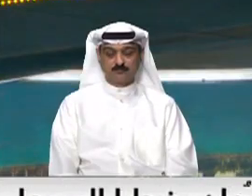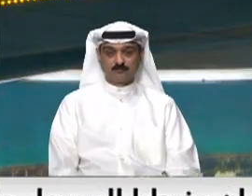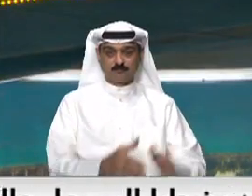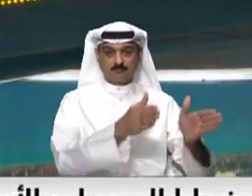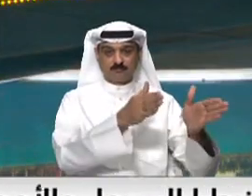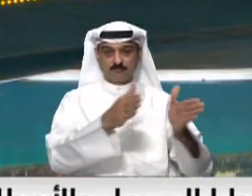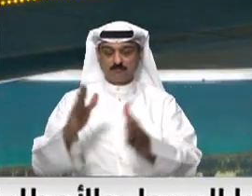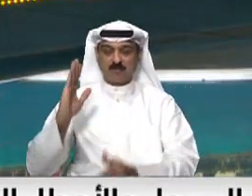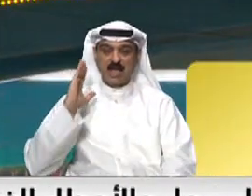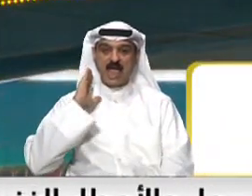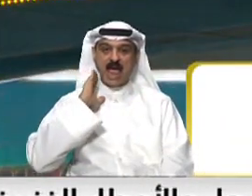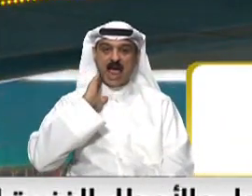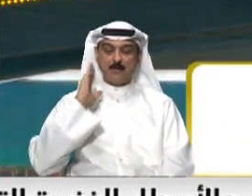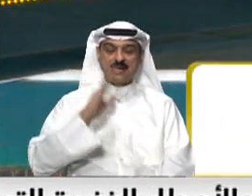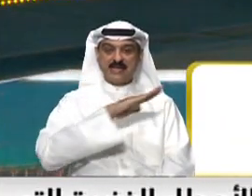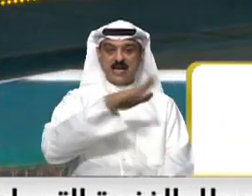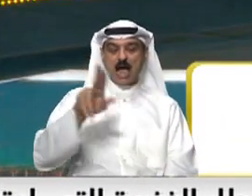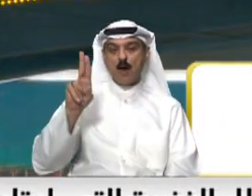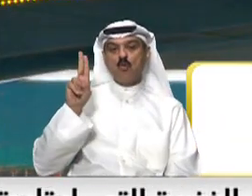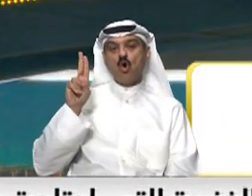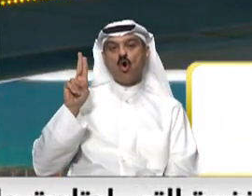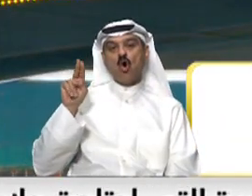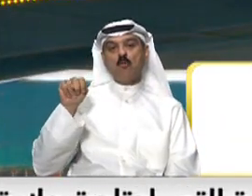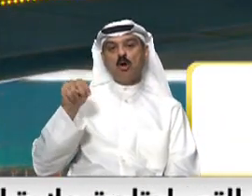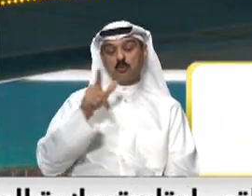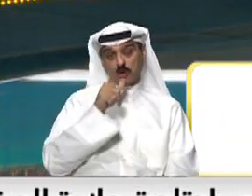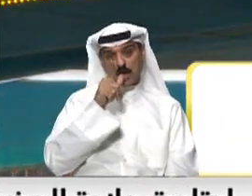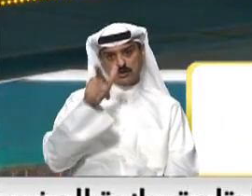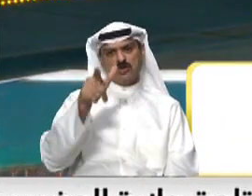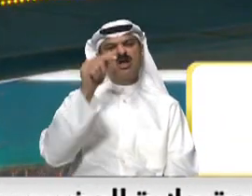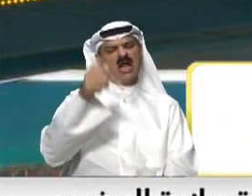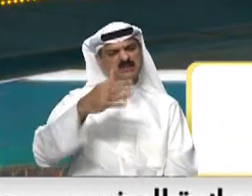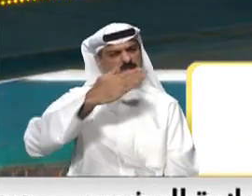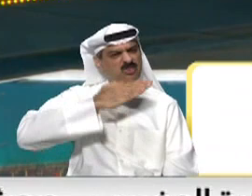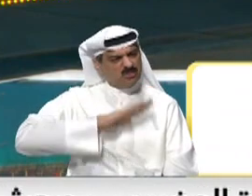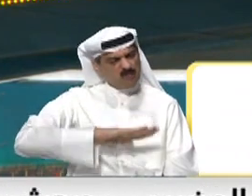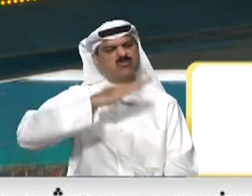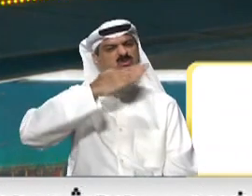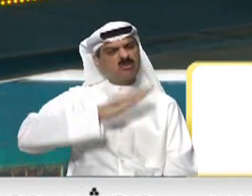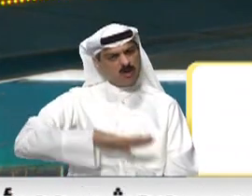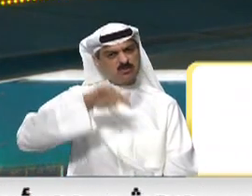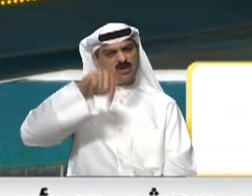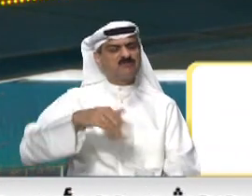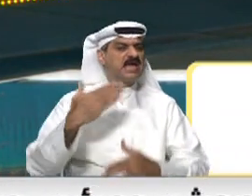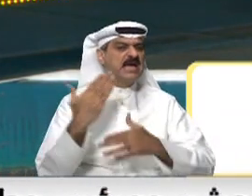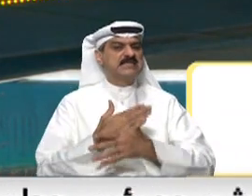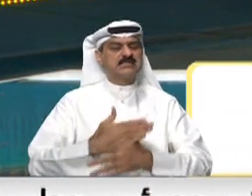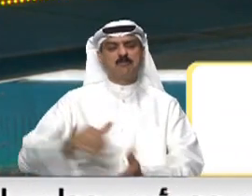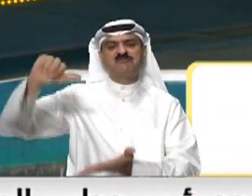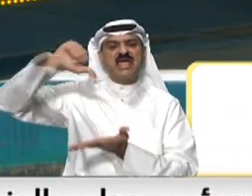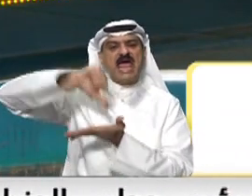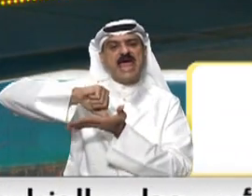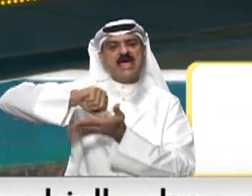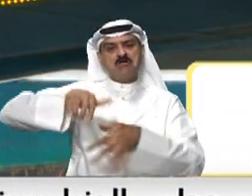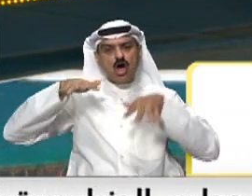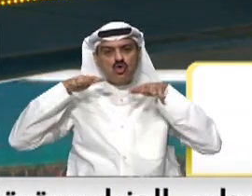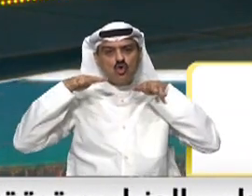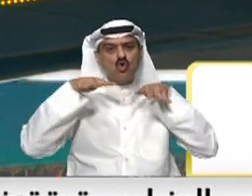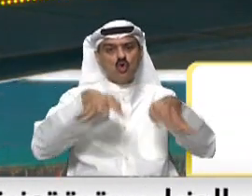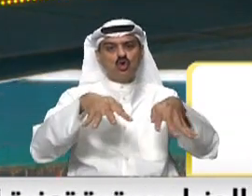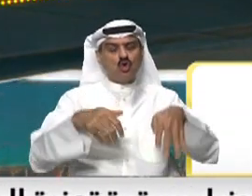دعا الامين العام للامم المتحده انطونيو وتريش الى ممارسه اقصى درجات ضبط النفس بعد الهجوم الايراني على الاحتلال